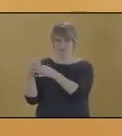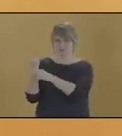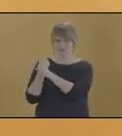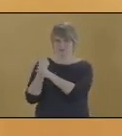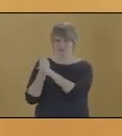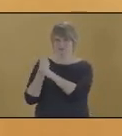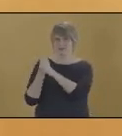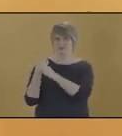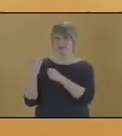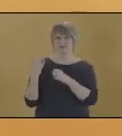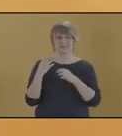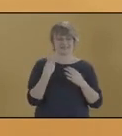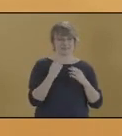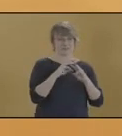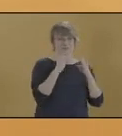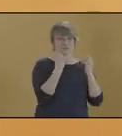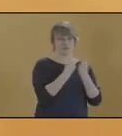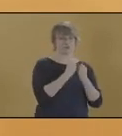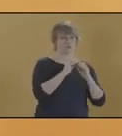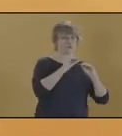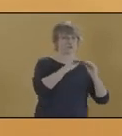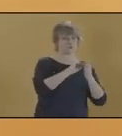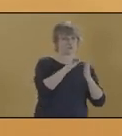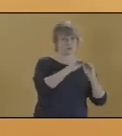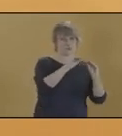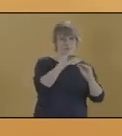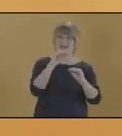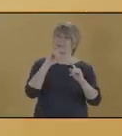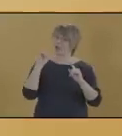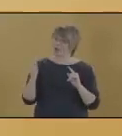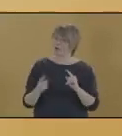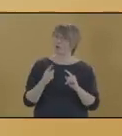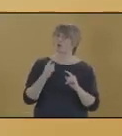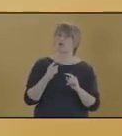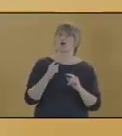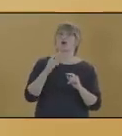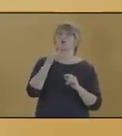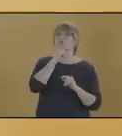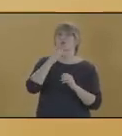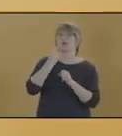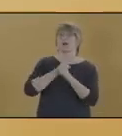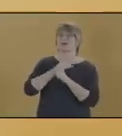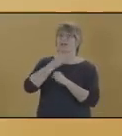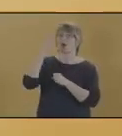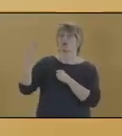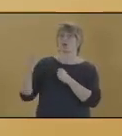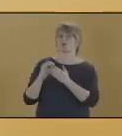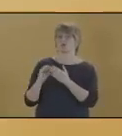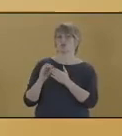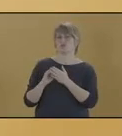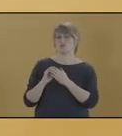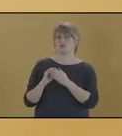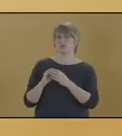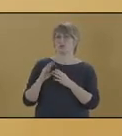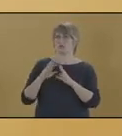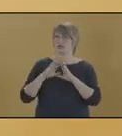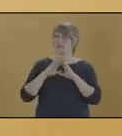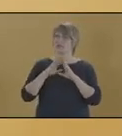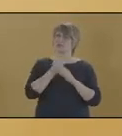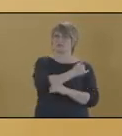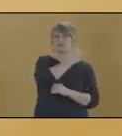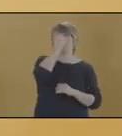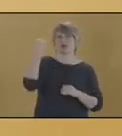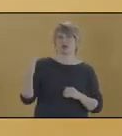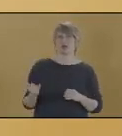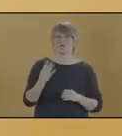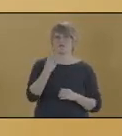Jetzt machen wir Workshops an Schulen, aber auch in der außerschulischen Jugendarbeit. Wir haben praktisch 40 Workshops pro Jahr